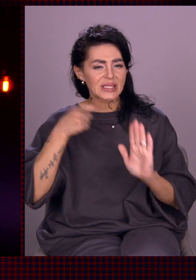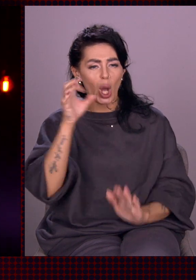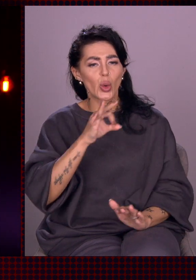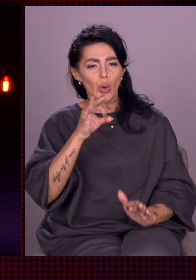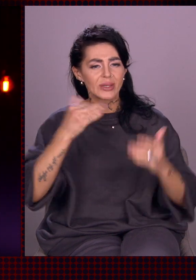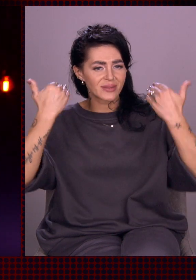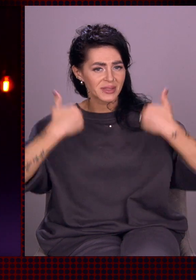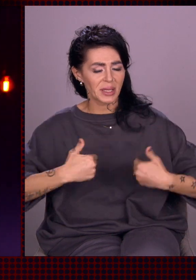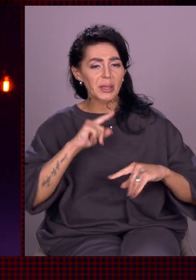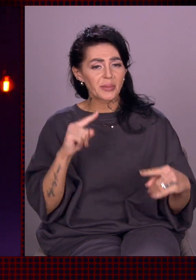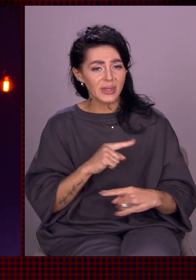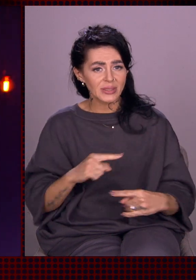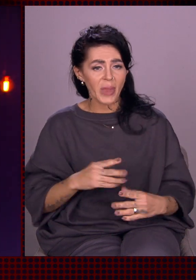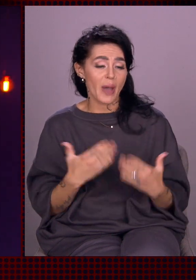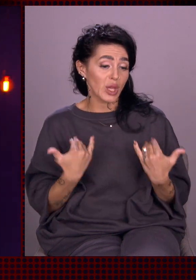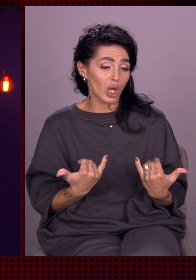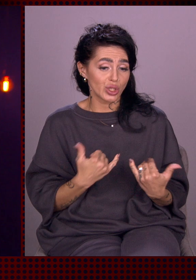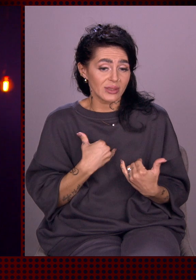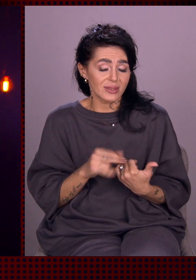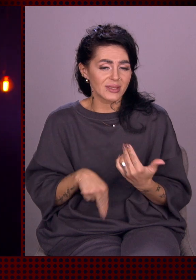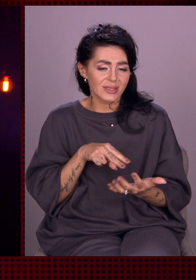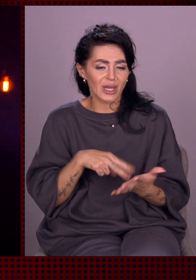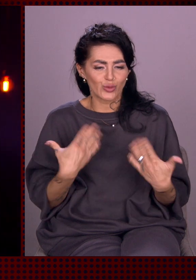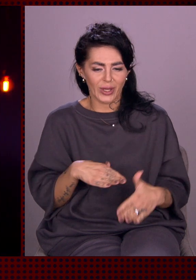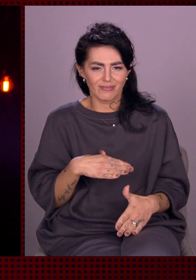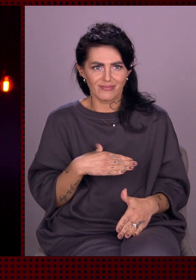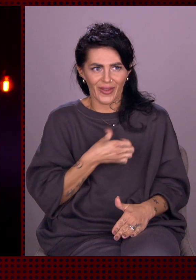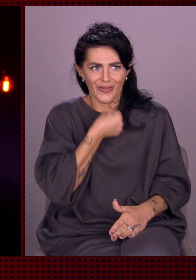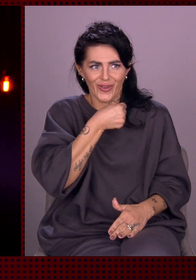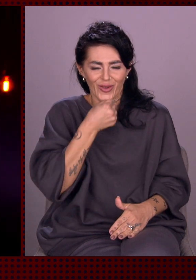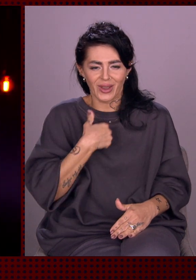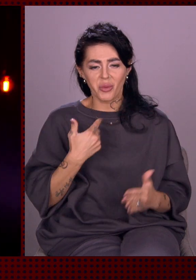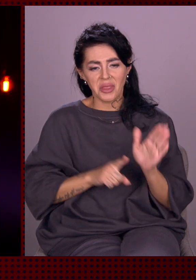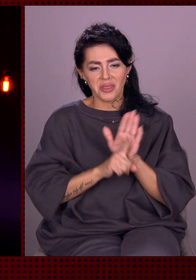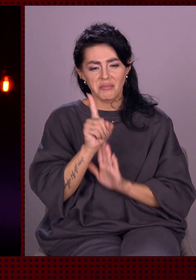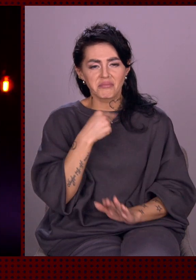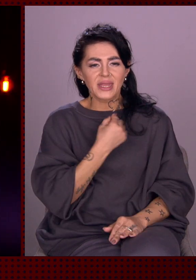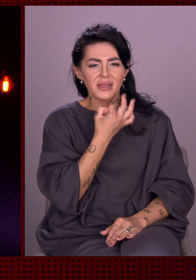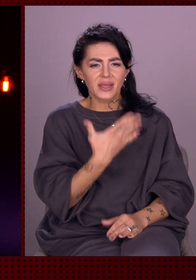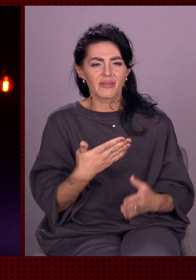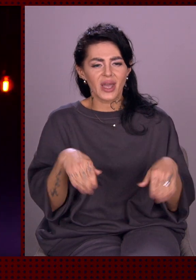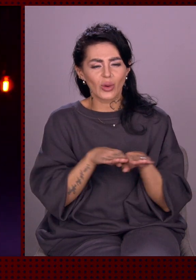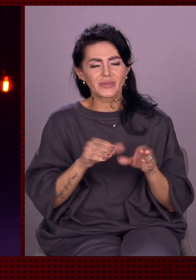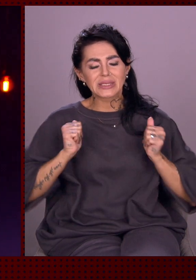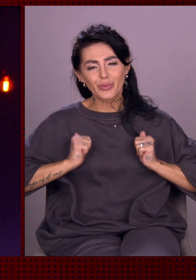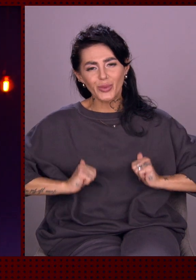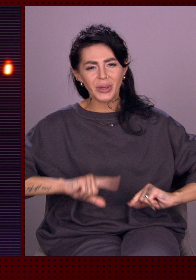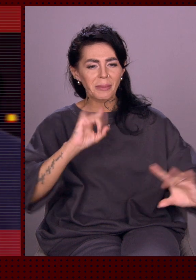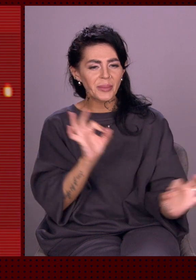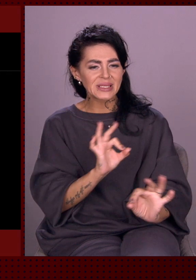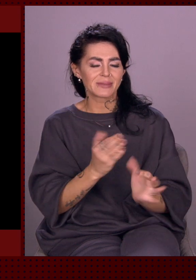став більш зріліший. Мені почали подобатися такі ліричні пісні, як «Пишу тобі